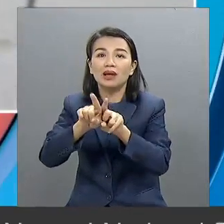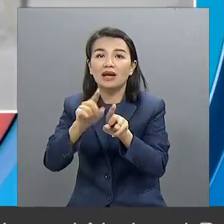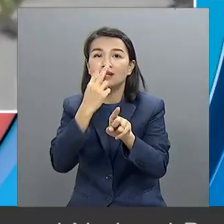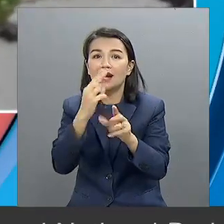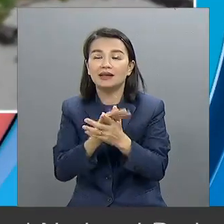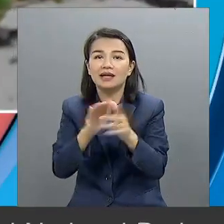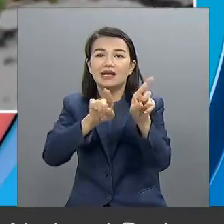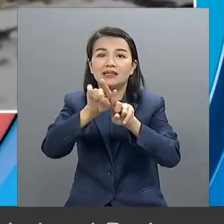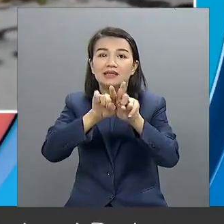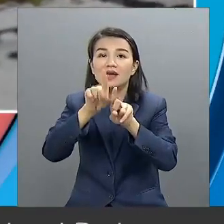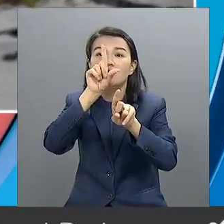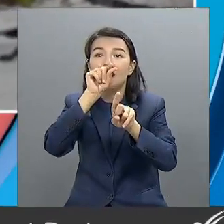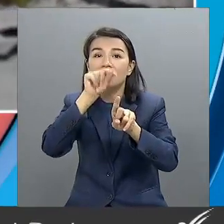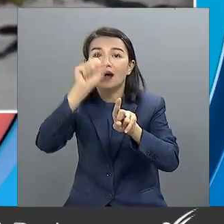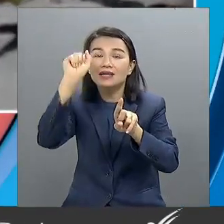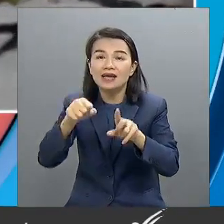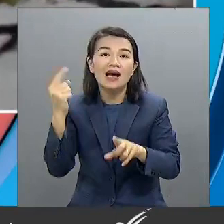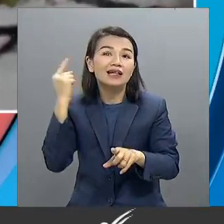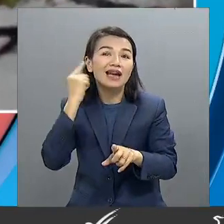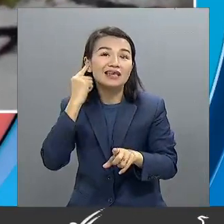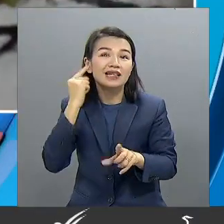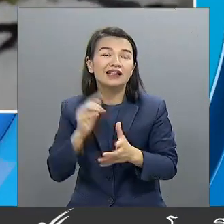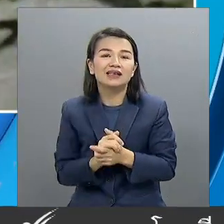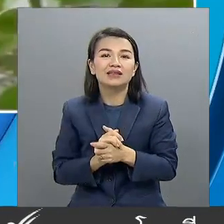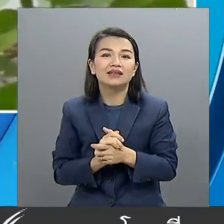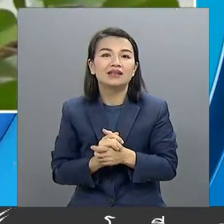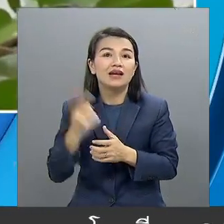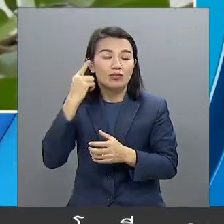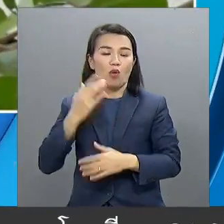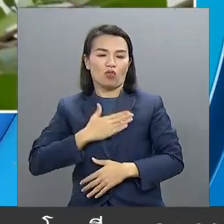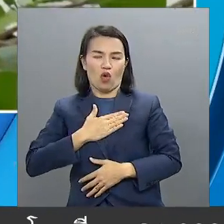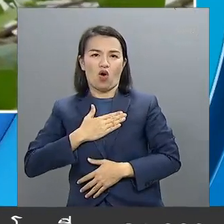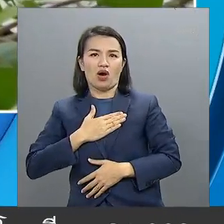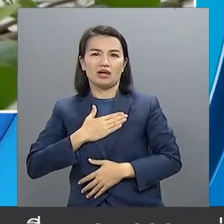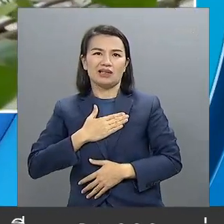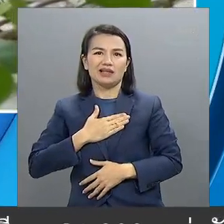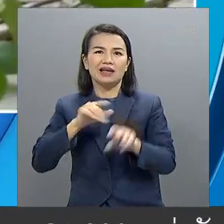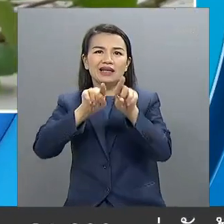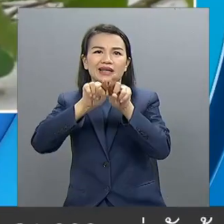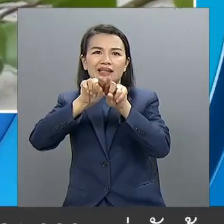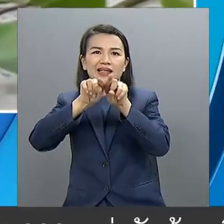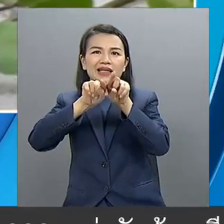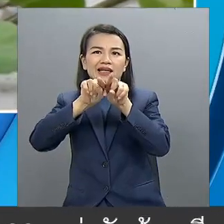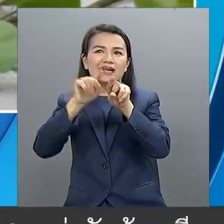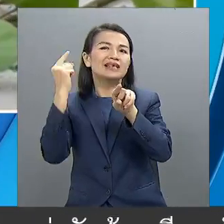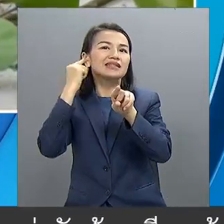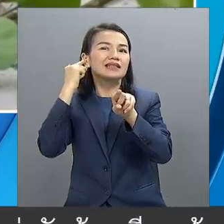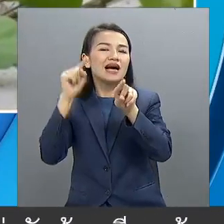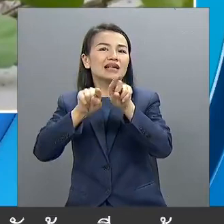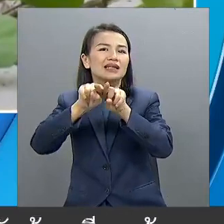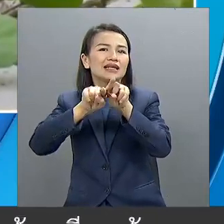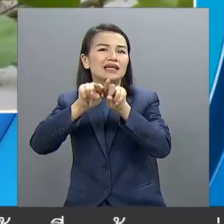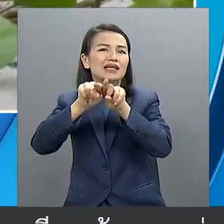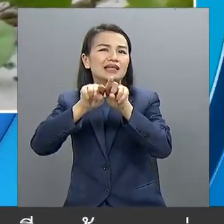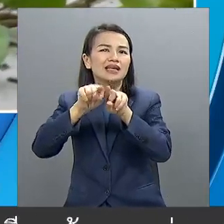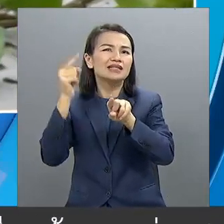ียบผมได้ยิงวันนั้นfamily ขันนี้ ใหมูกสีกวามัดั เห ale EVERYๆ sposób เลย Boogedเหมือนปุม